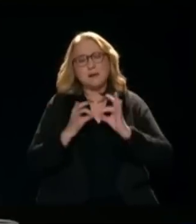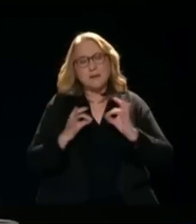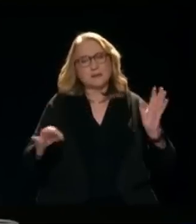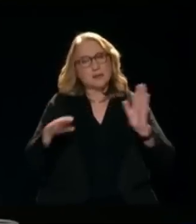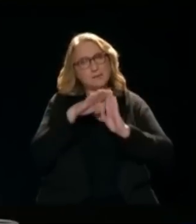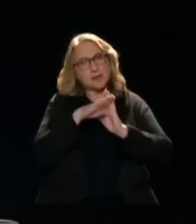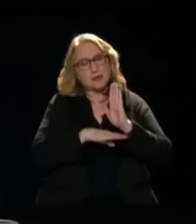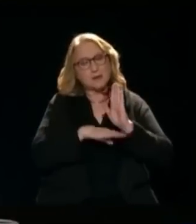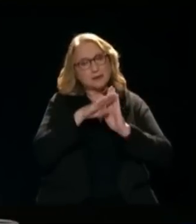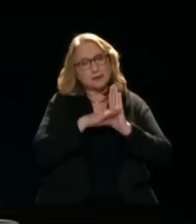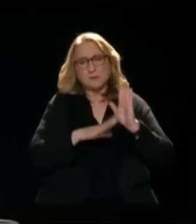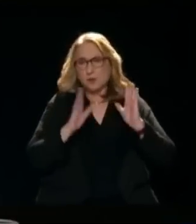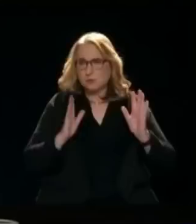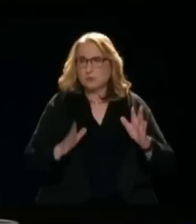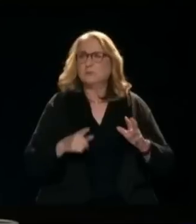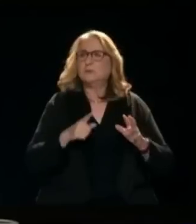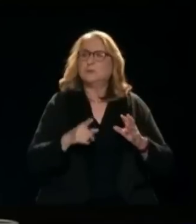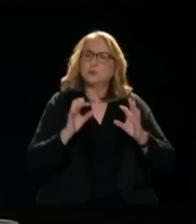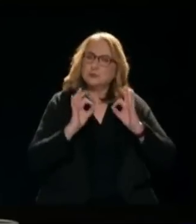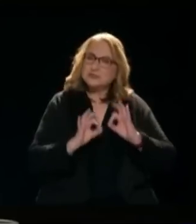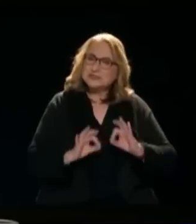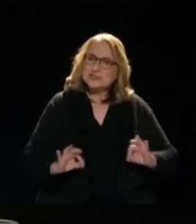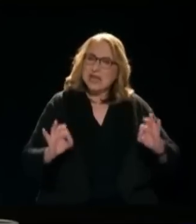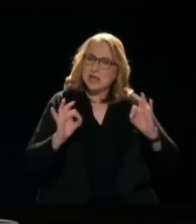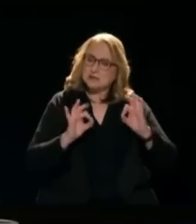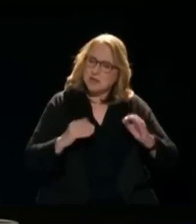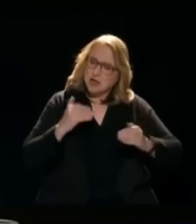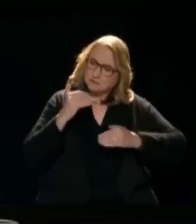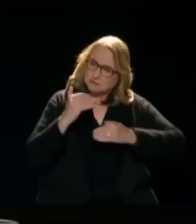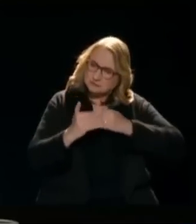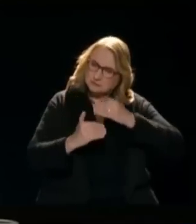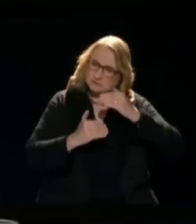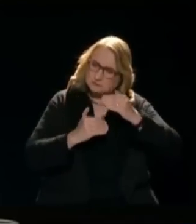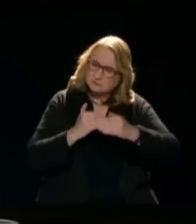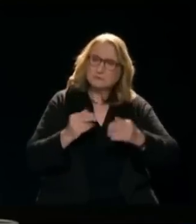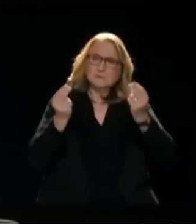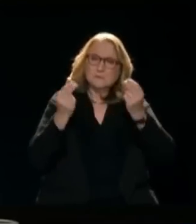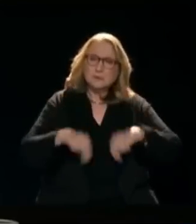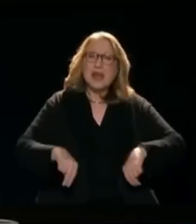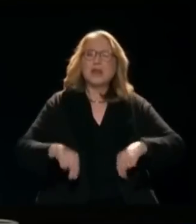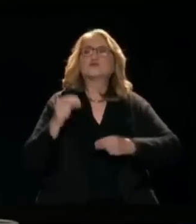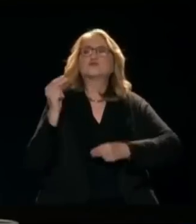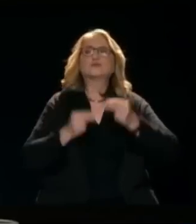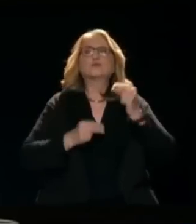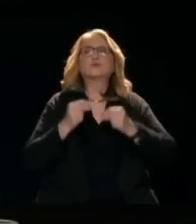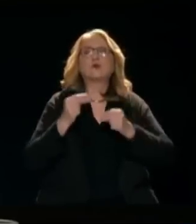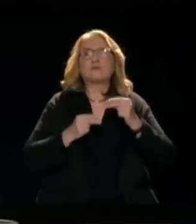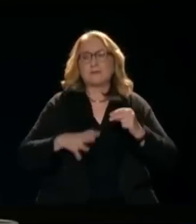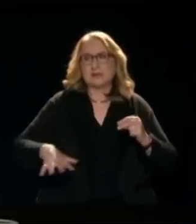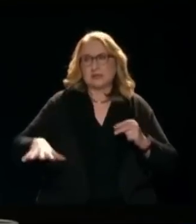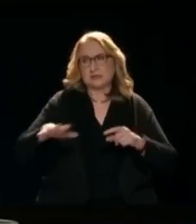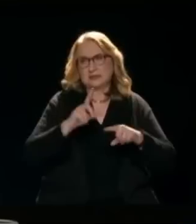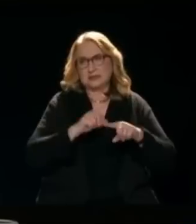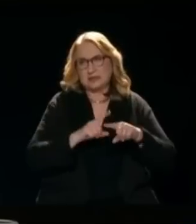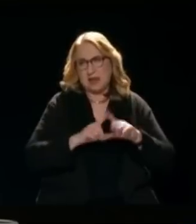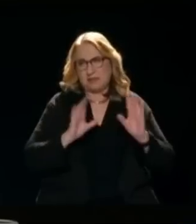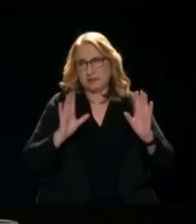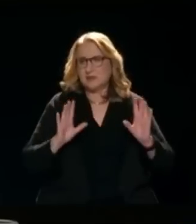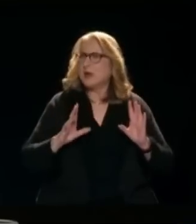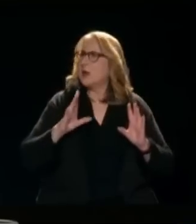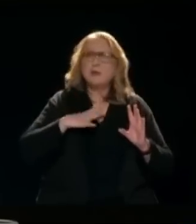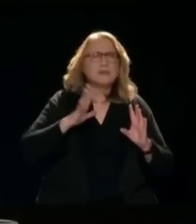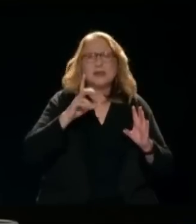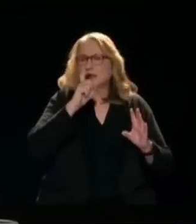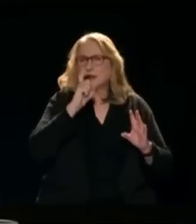μπορούν να αρχίζουν να λύνουν σοβαρά κέρια προβλήματα της χώρας, χωρίς αναγκαστικά να είμαστε εκτός Ευρωπαϊκής Ένωσης,